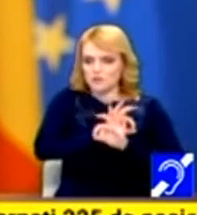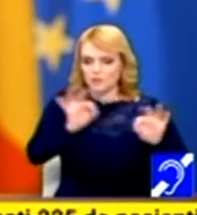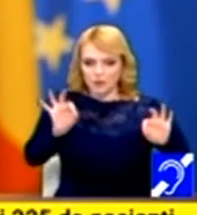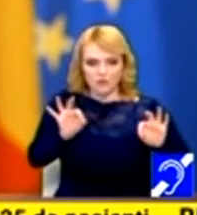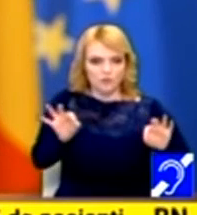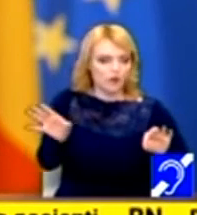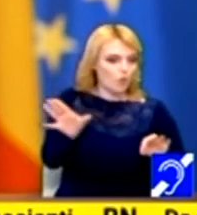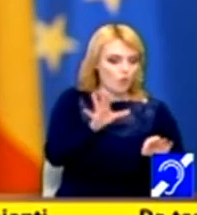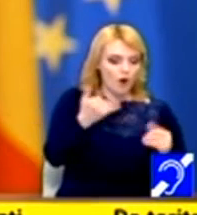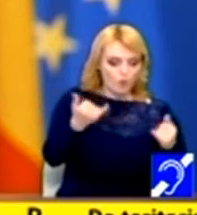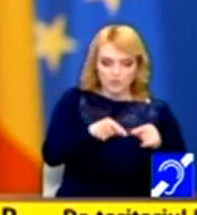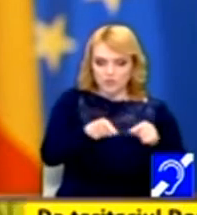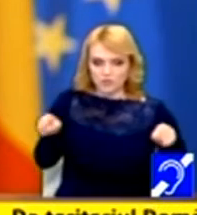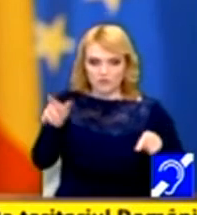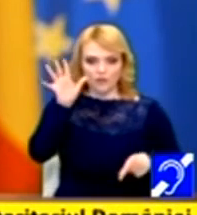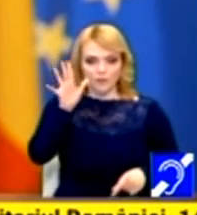toată această perioadă.